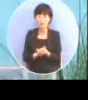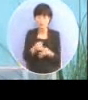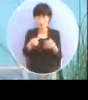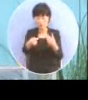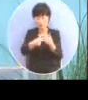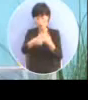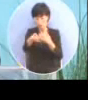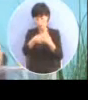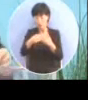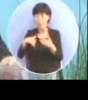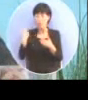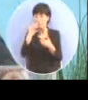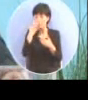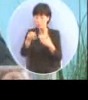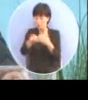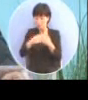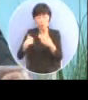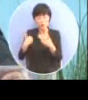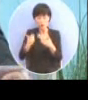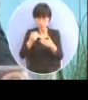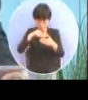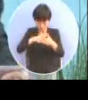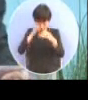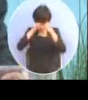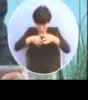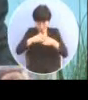Đối với các bạn thì các bạn biết về tôi rất rõ.